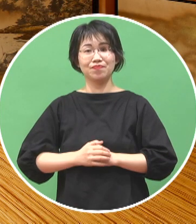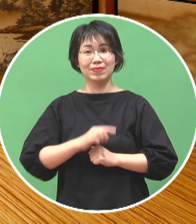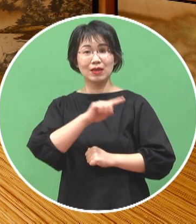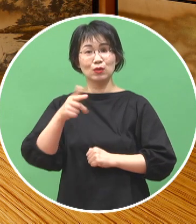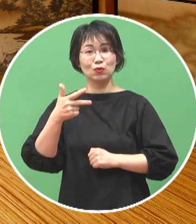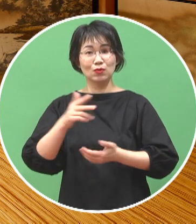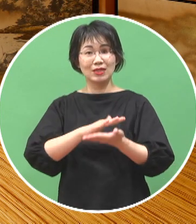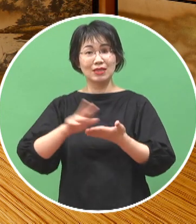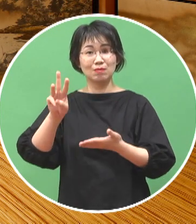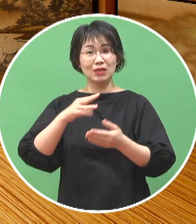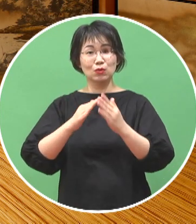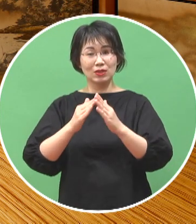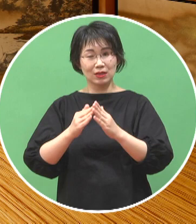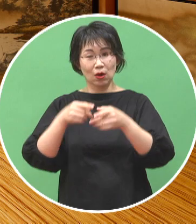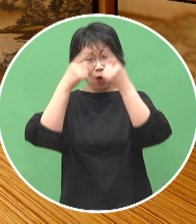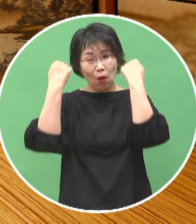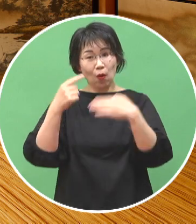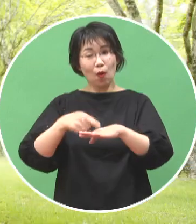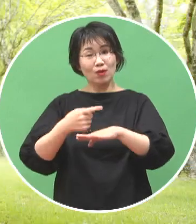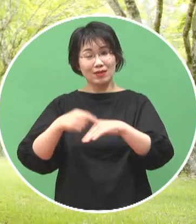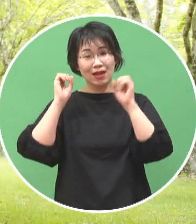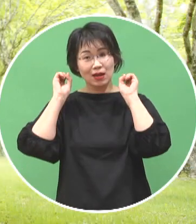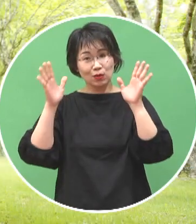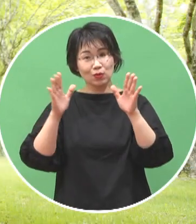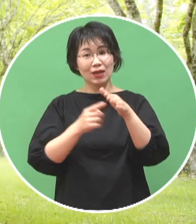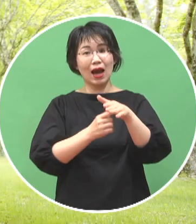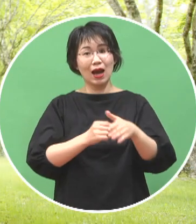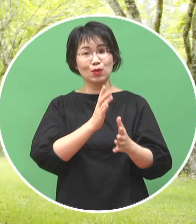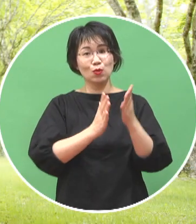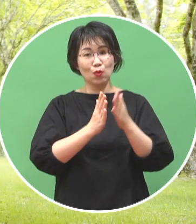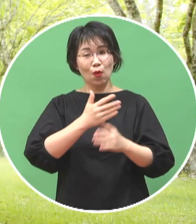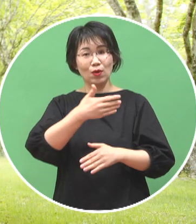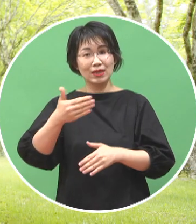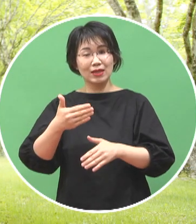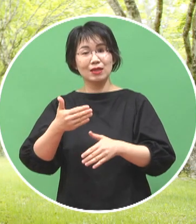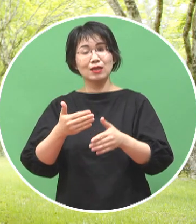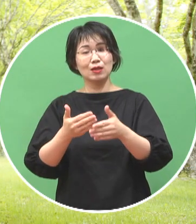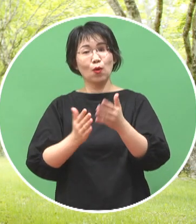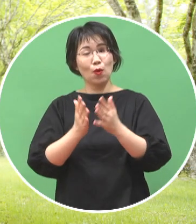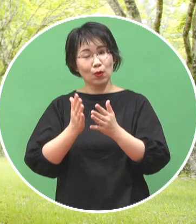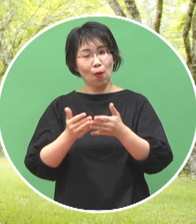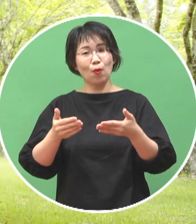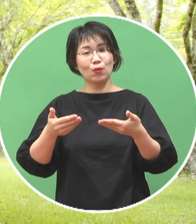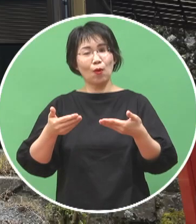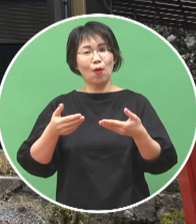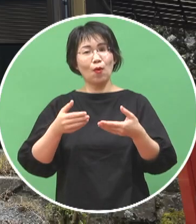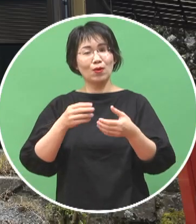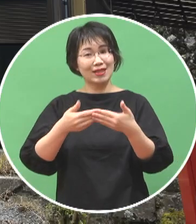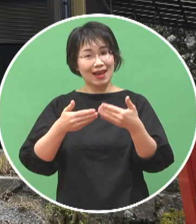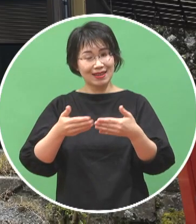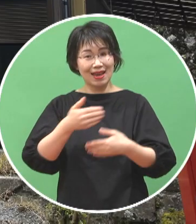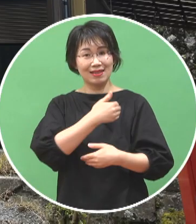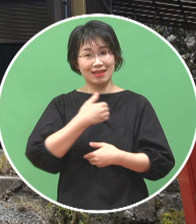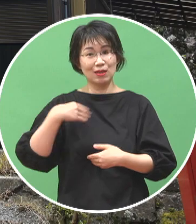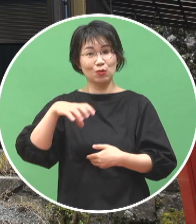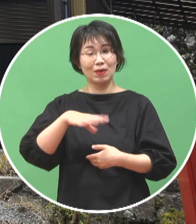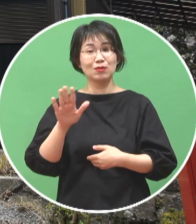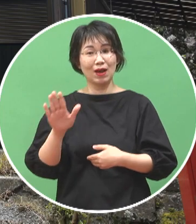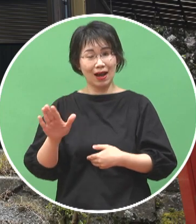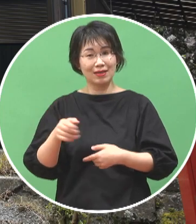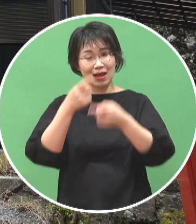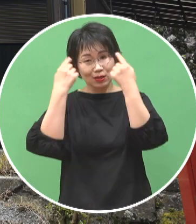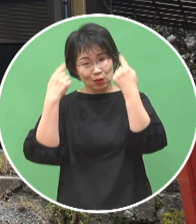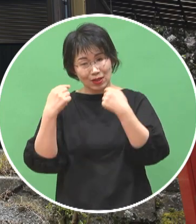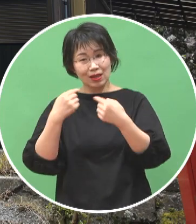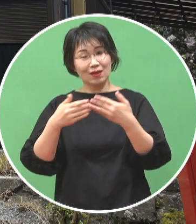美杉町には個性豊かな農林漁業体験民宿があり、それぞれの魅力を生かした体験を楽しむ